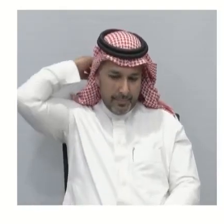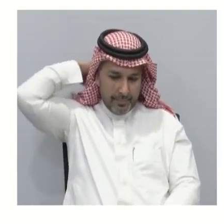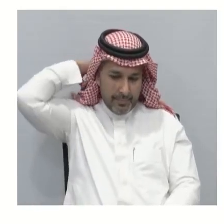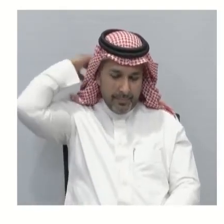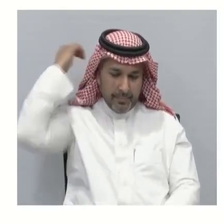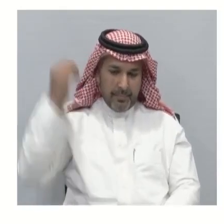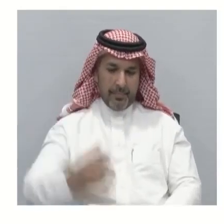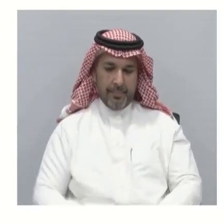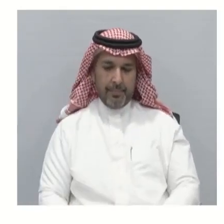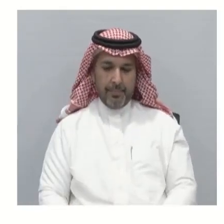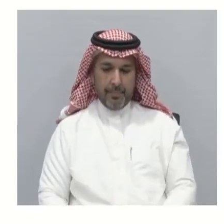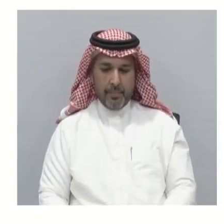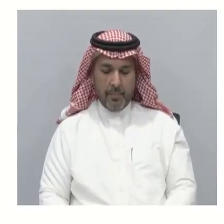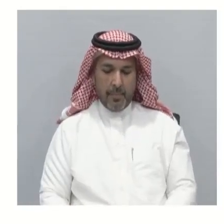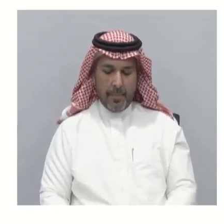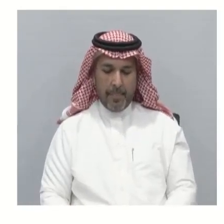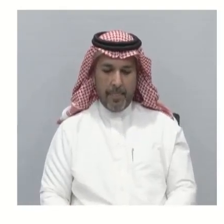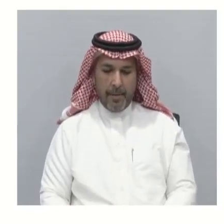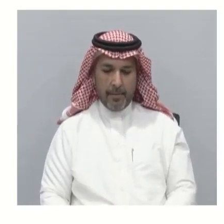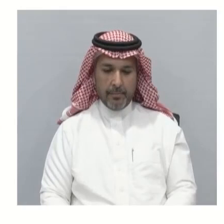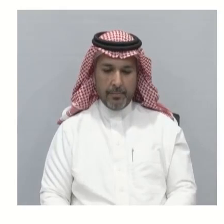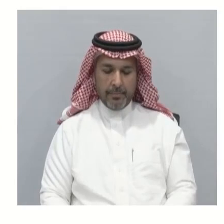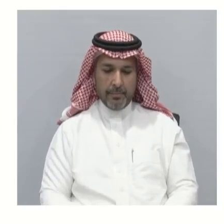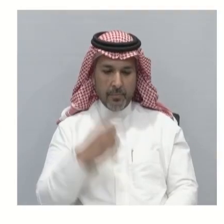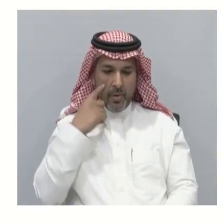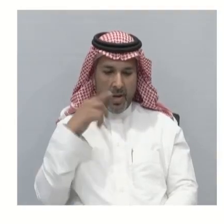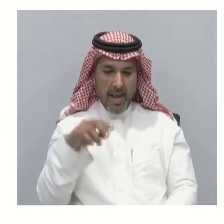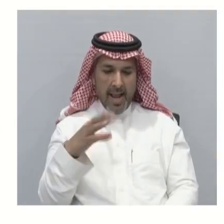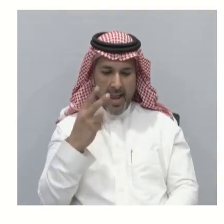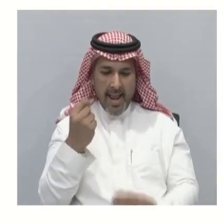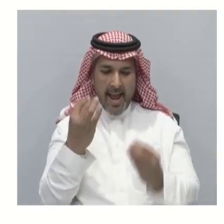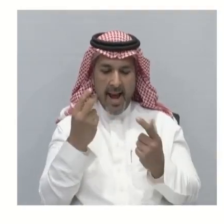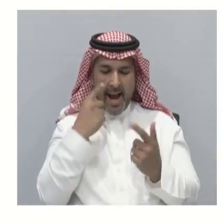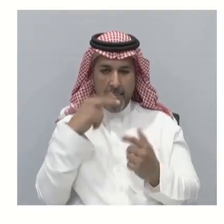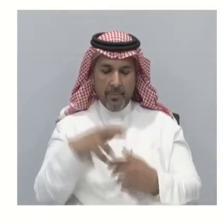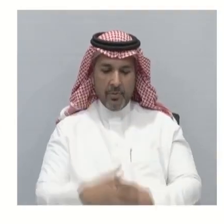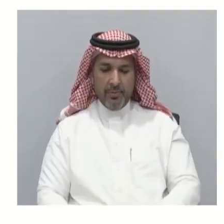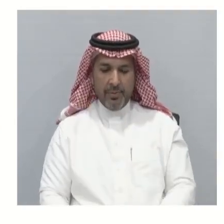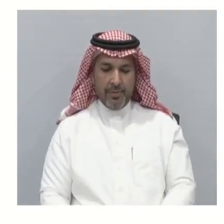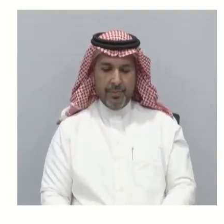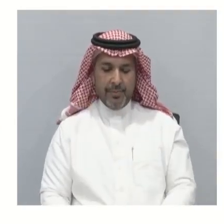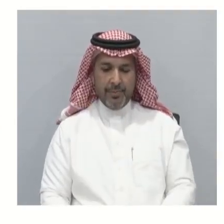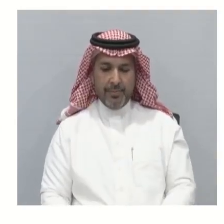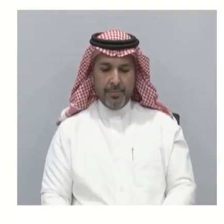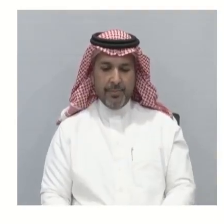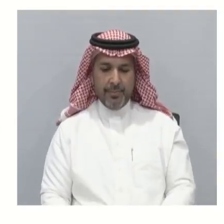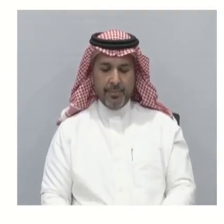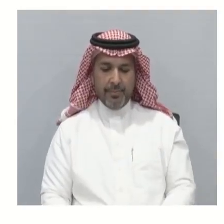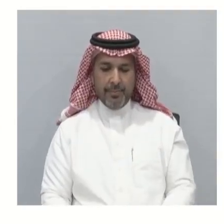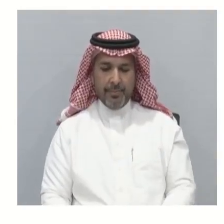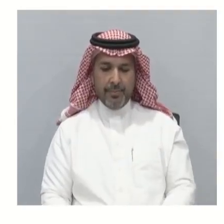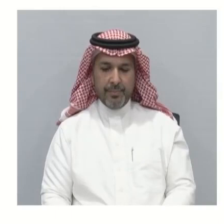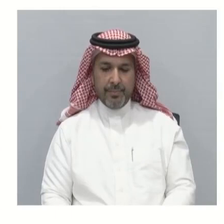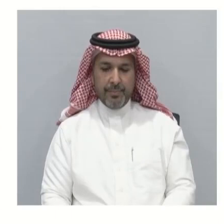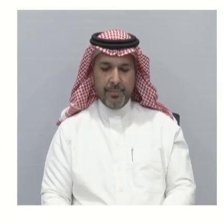لتحدد العلاقه بين قياسات الزوايا المعطاه في كل من الاسئله التاليه طبعا هنا يقوللك